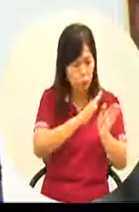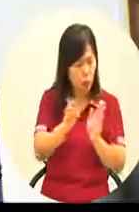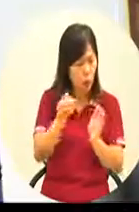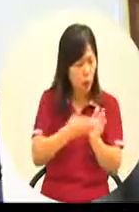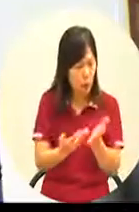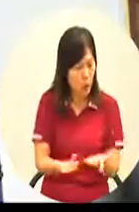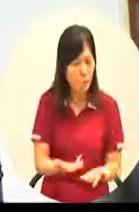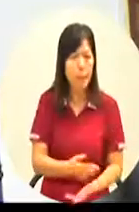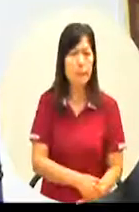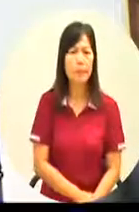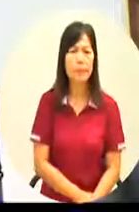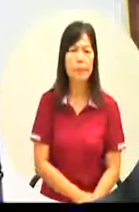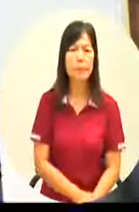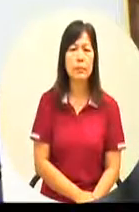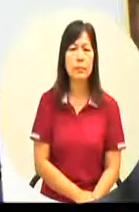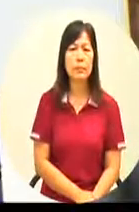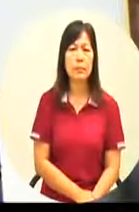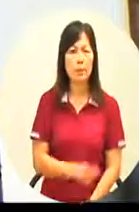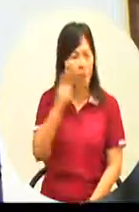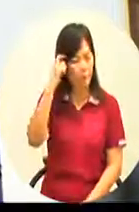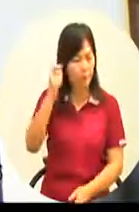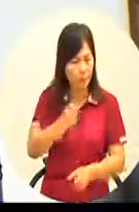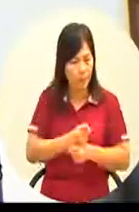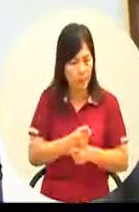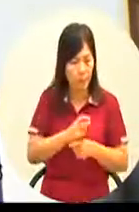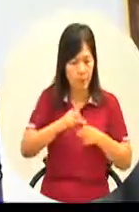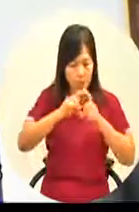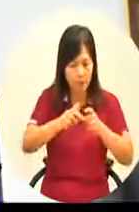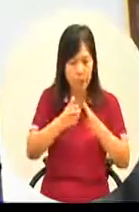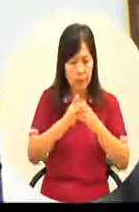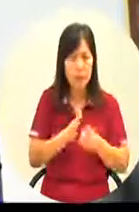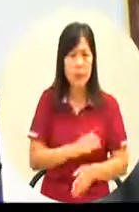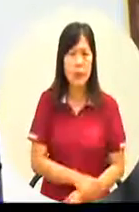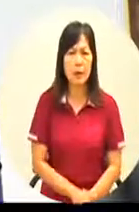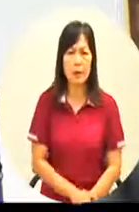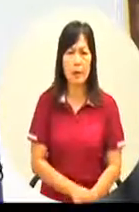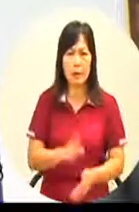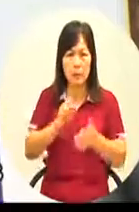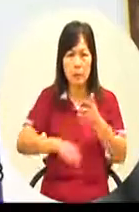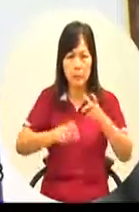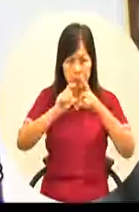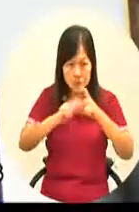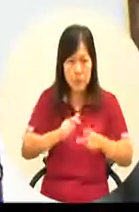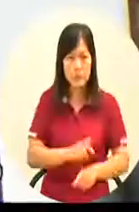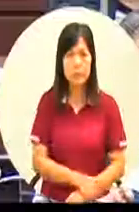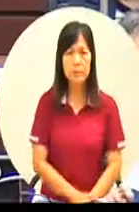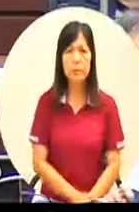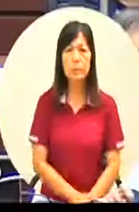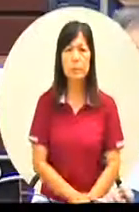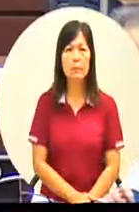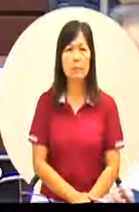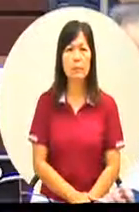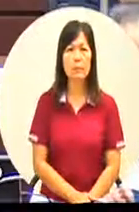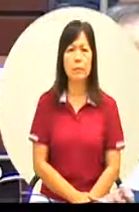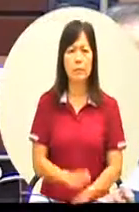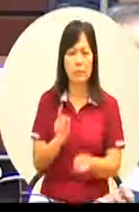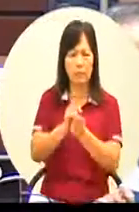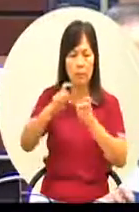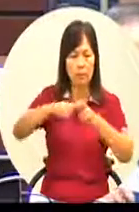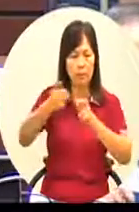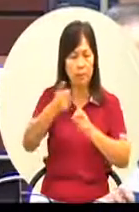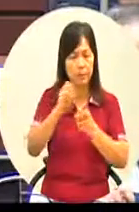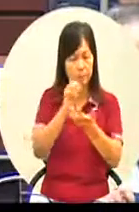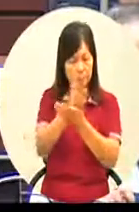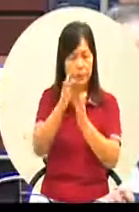来，研考会来，请答复一下来。甘丹拿来。 跟李议员报告哈，